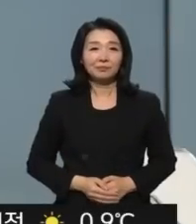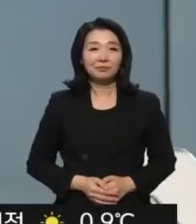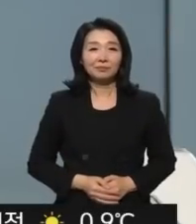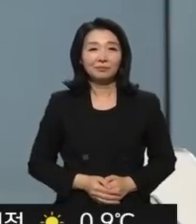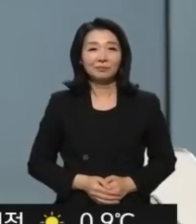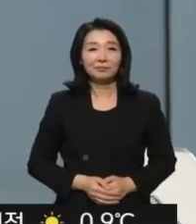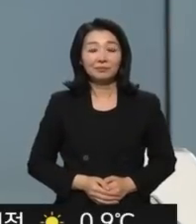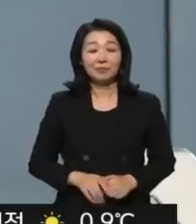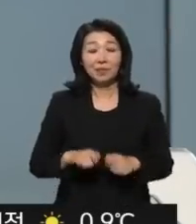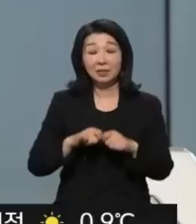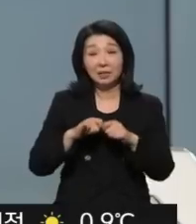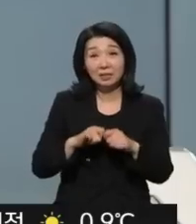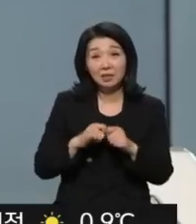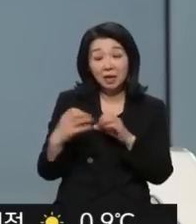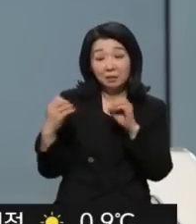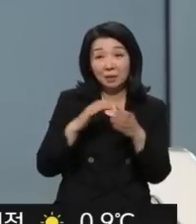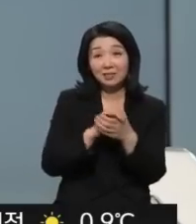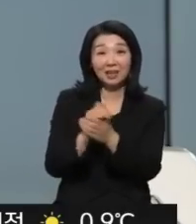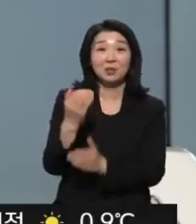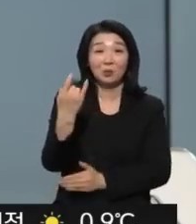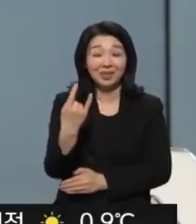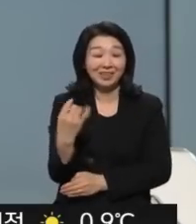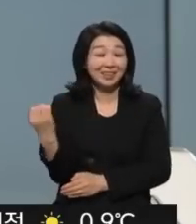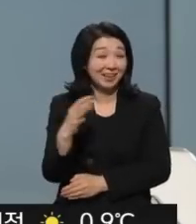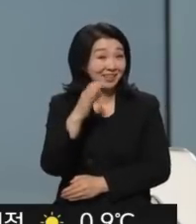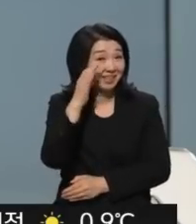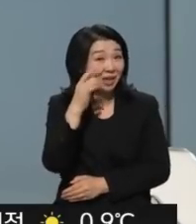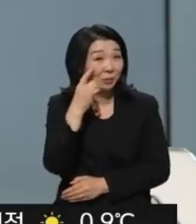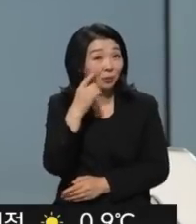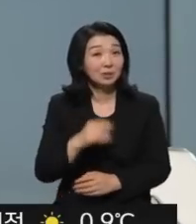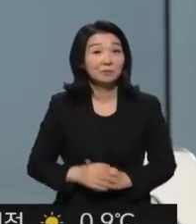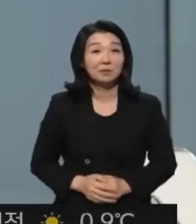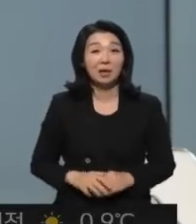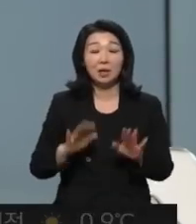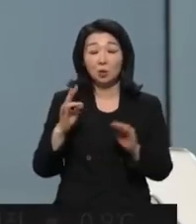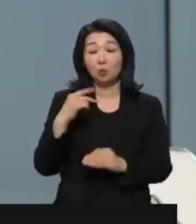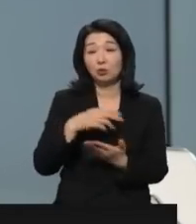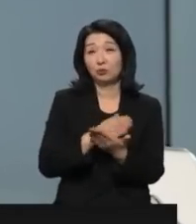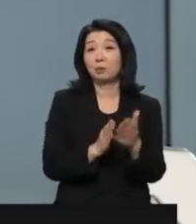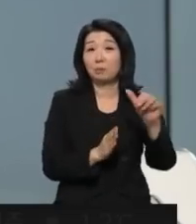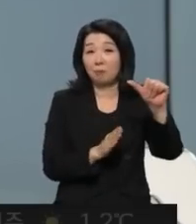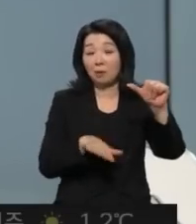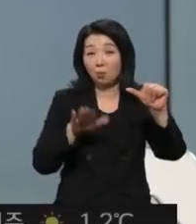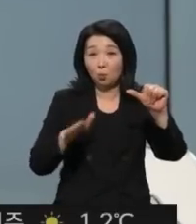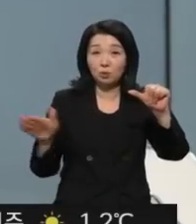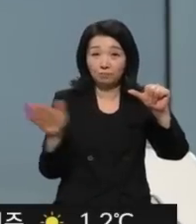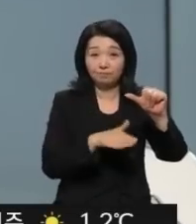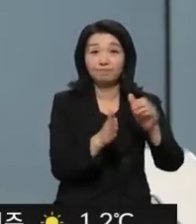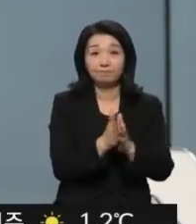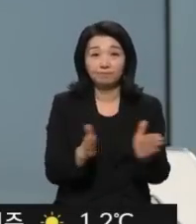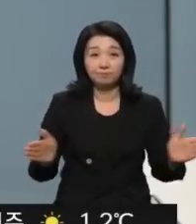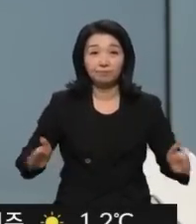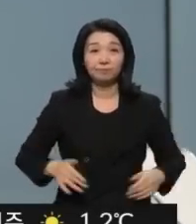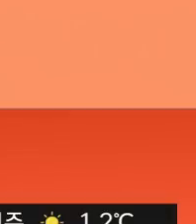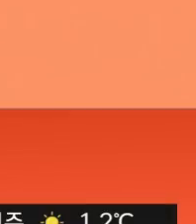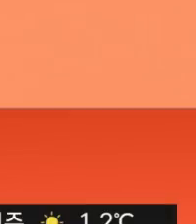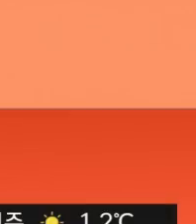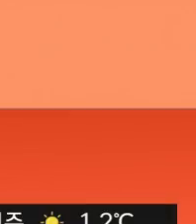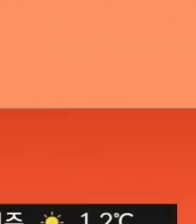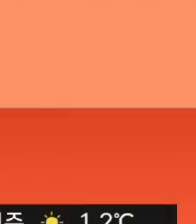네, 자세한 얘기는 저희가 응답하라 다정회에서 들어보도록 하고요. 유한울의 뉴스픽5부터 오늘의 정치부회의 출발하겠습니다.